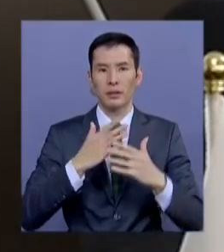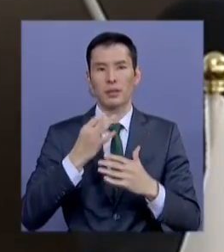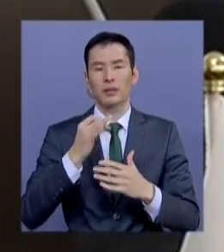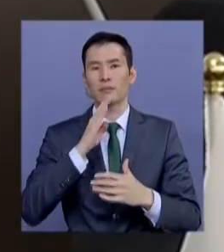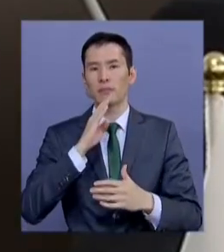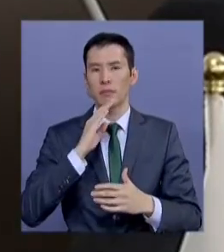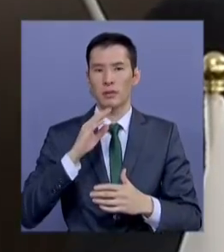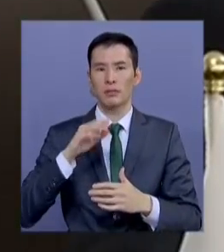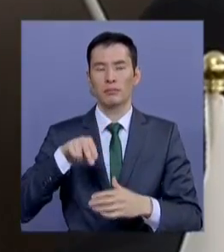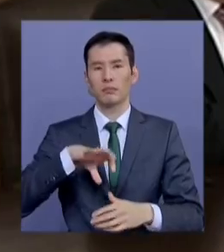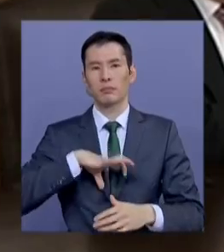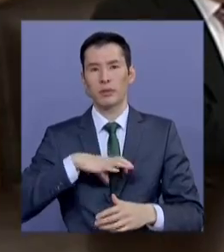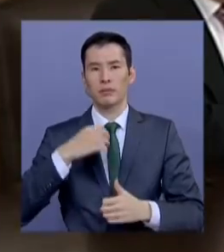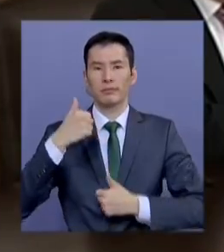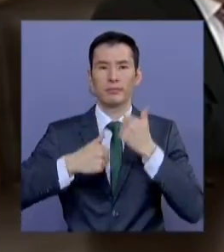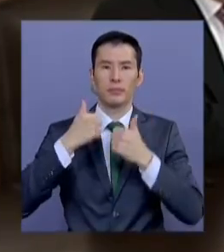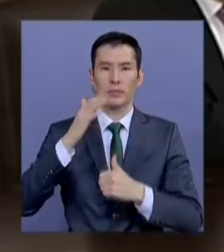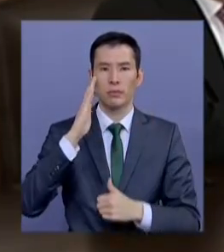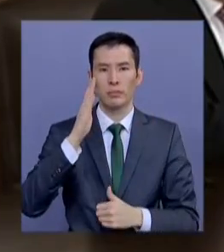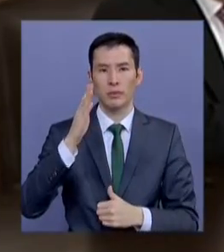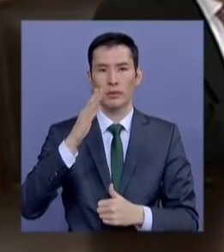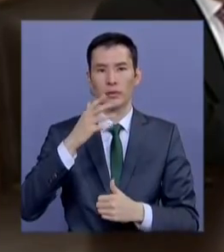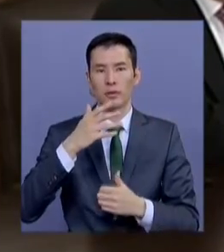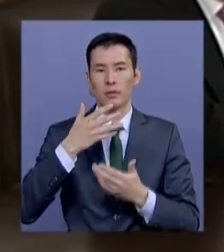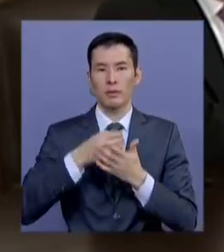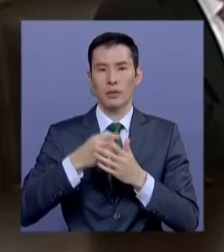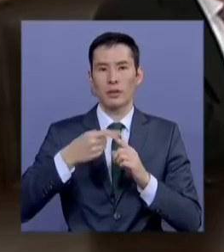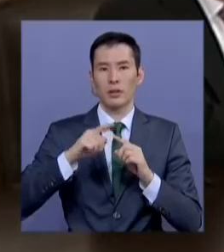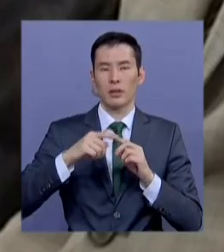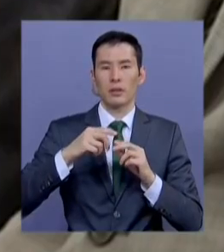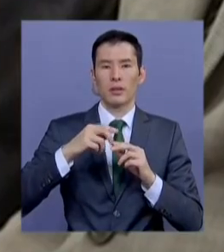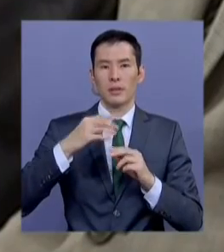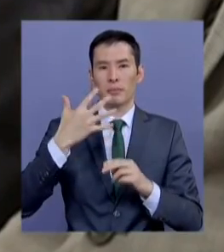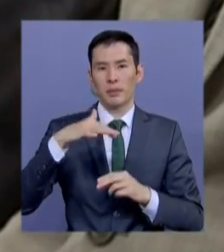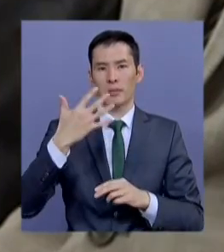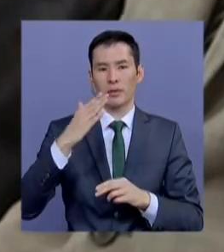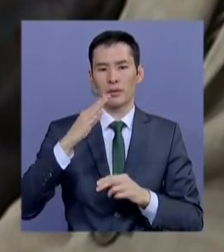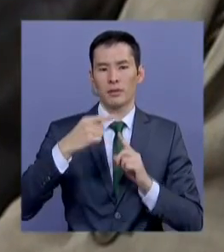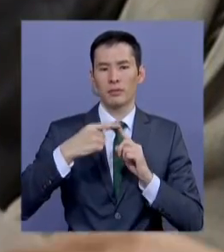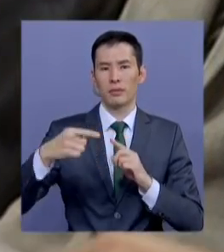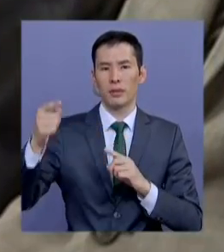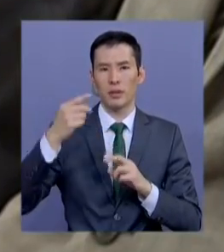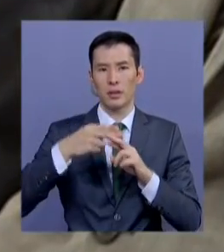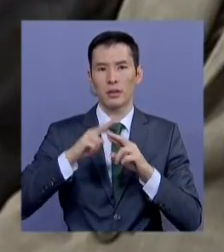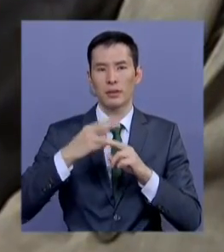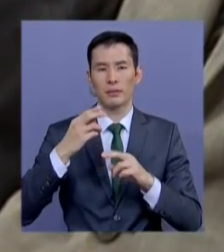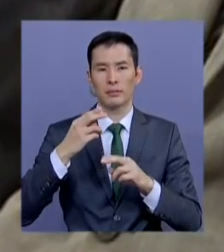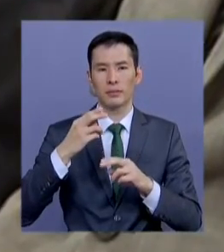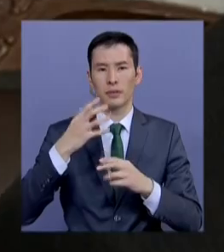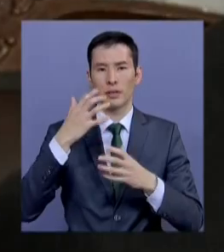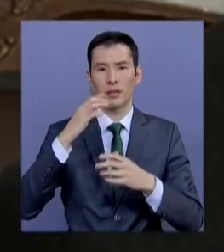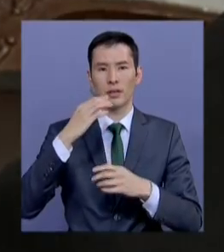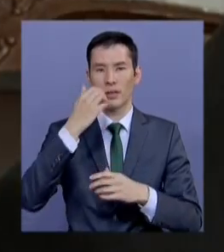қыз жігіттері медаль үшін күш сынаспақ. Өз елдерінде 55 жылдан кейін екінші рет жазғы Олимпиада ойындарын өткізуге қызу дайындалып